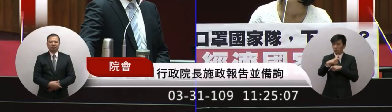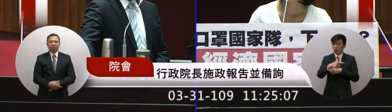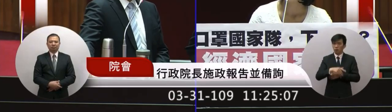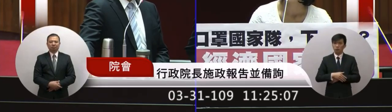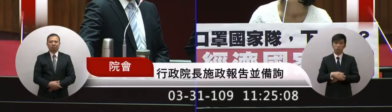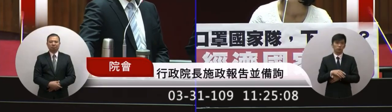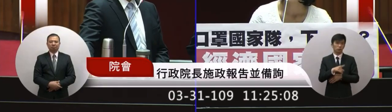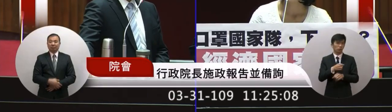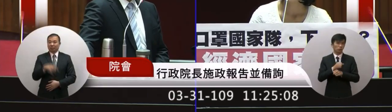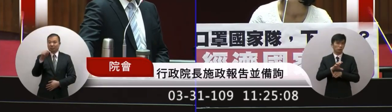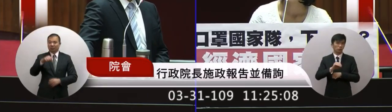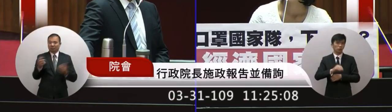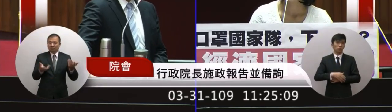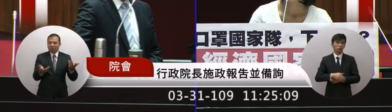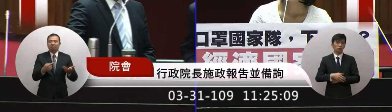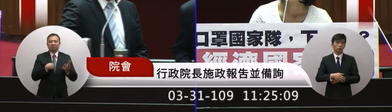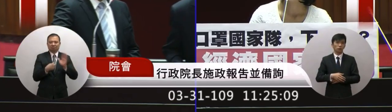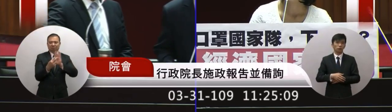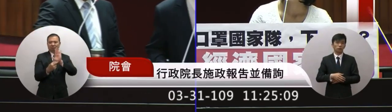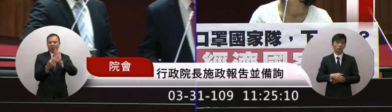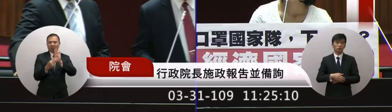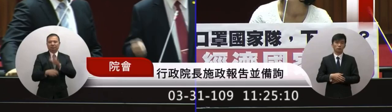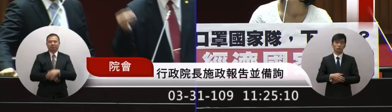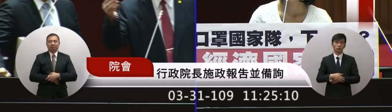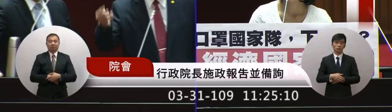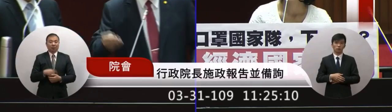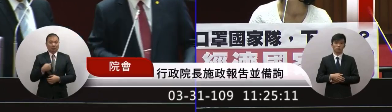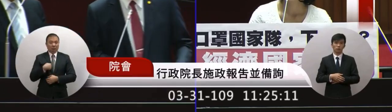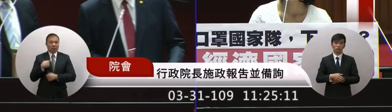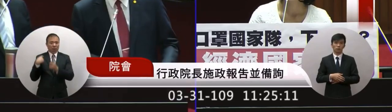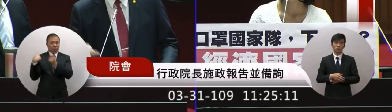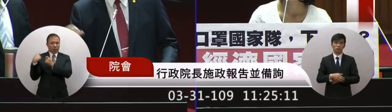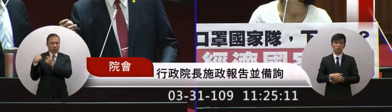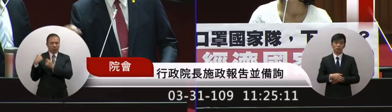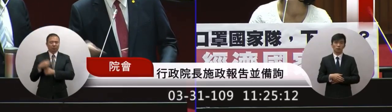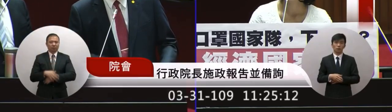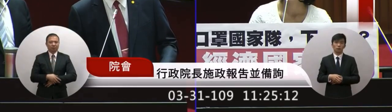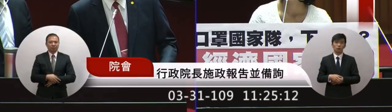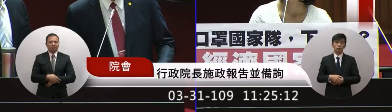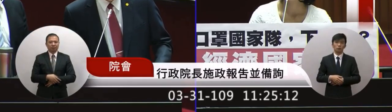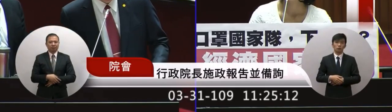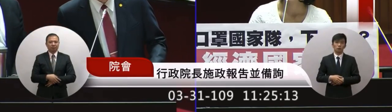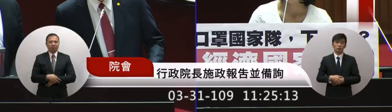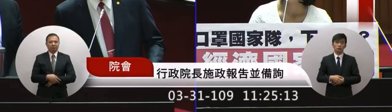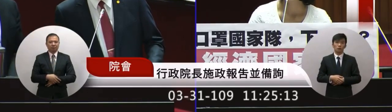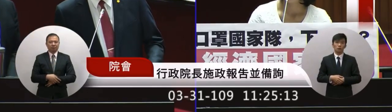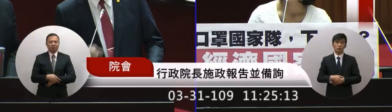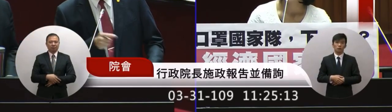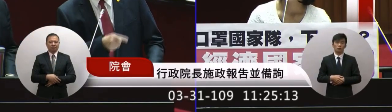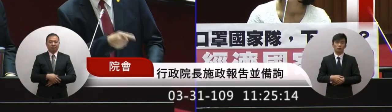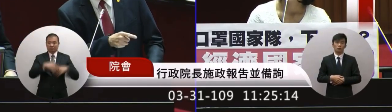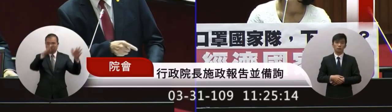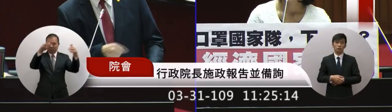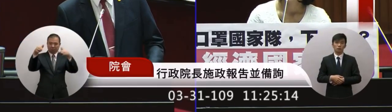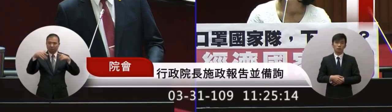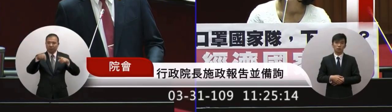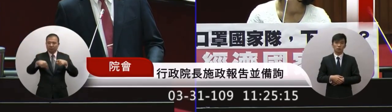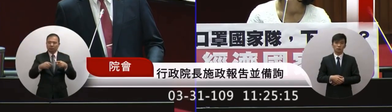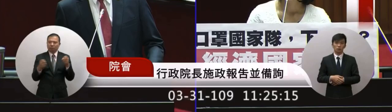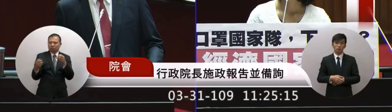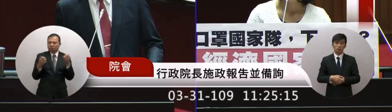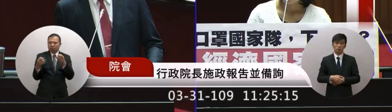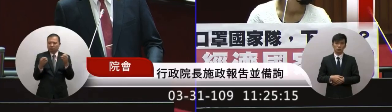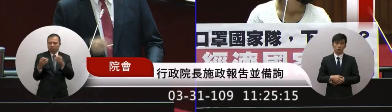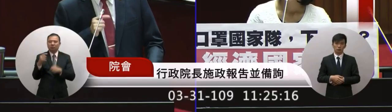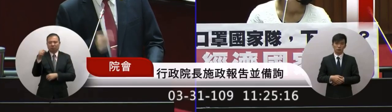这我甲委员报告，这会使讲我最近陆续甲这个产业座谈，大家咧讲的个这